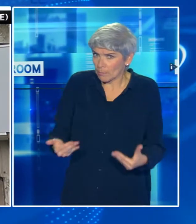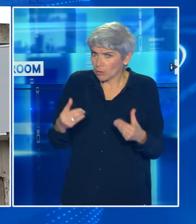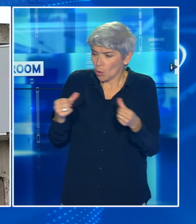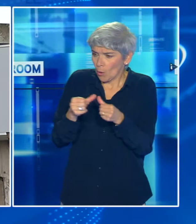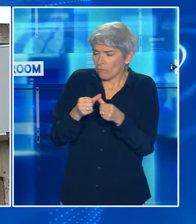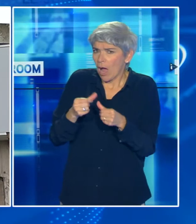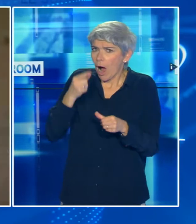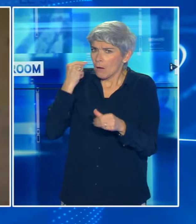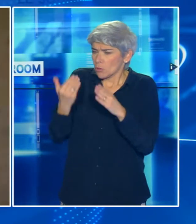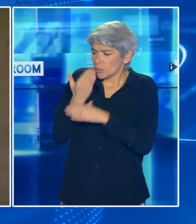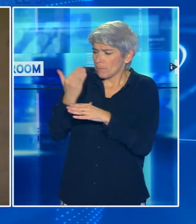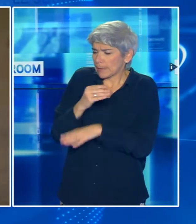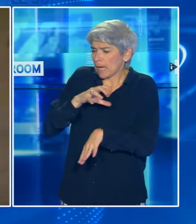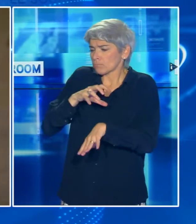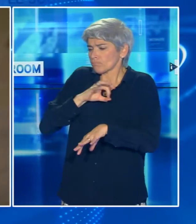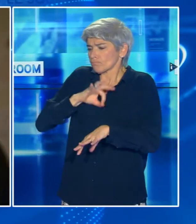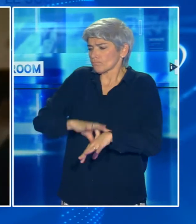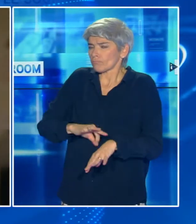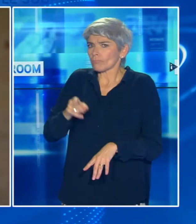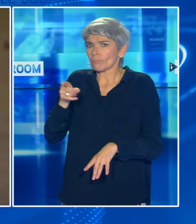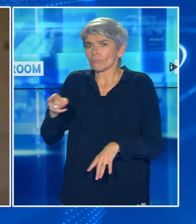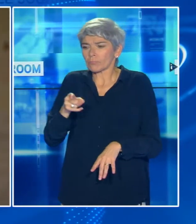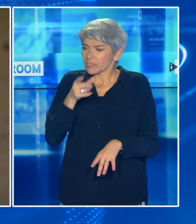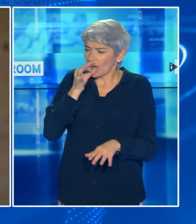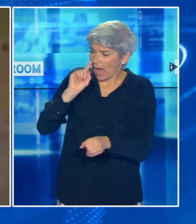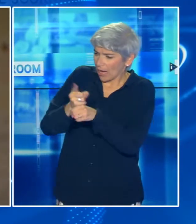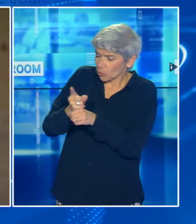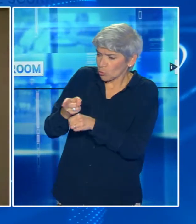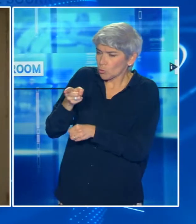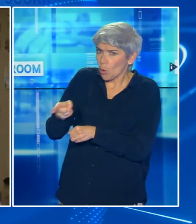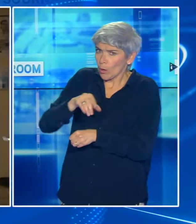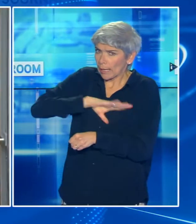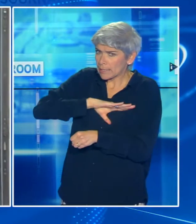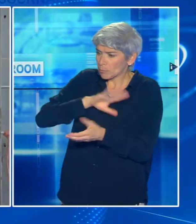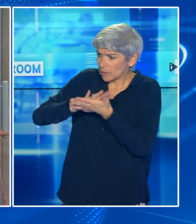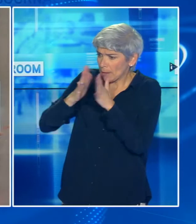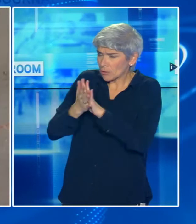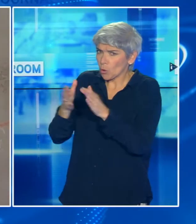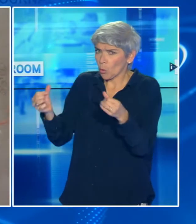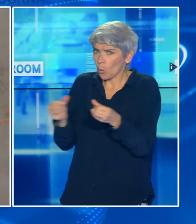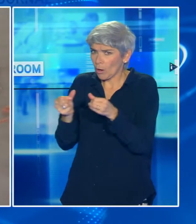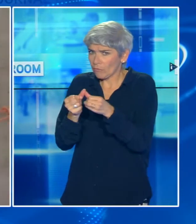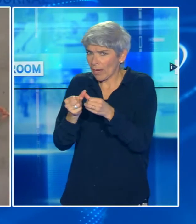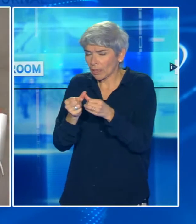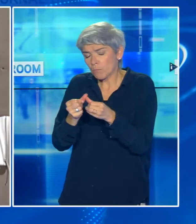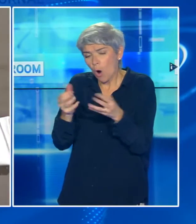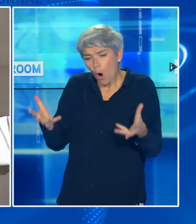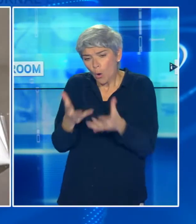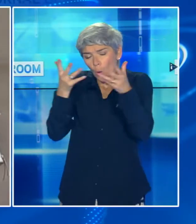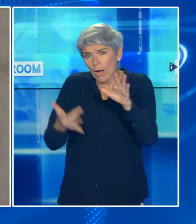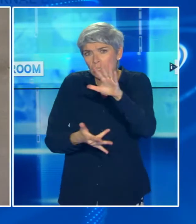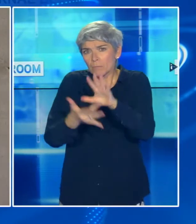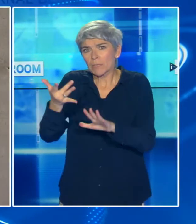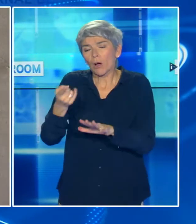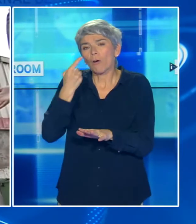un huissier ce matin. Le frontiste Fabien Angelman accuse les responsables de cette association d'être pro-migrants. On l'écoute et